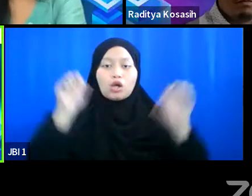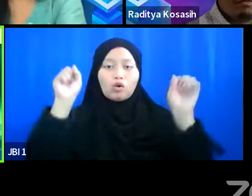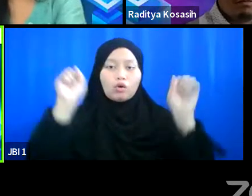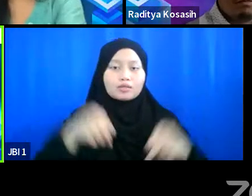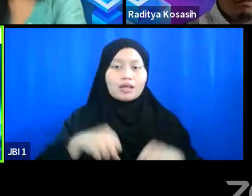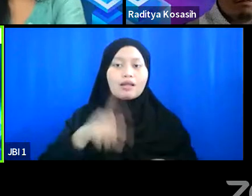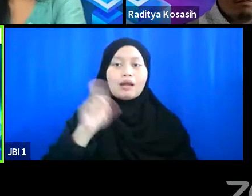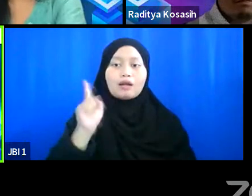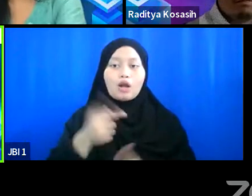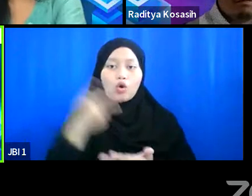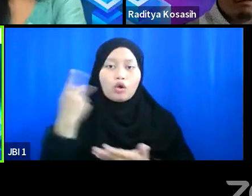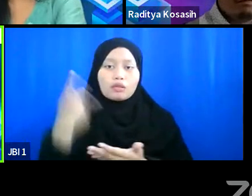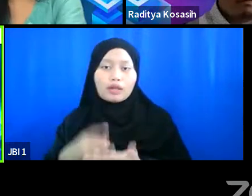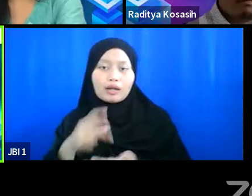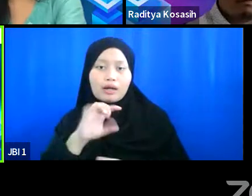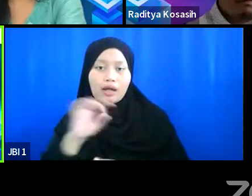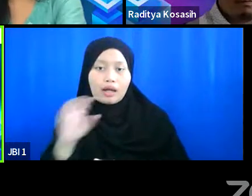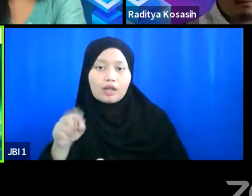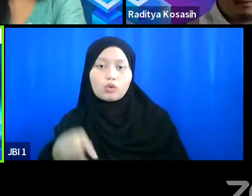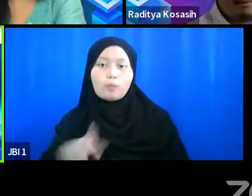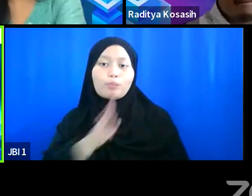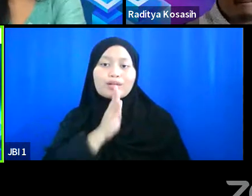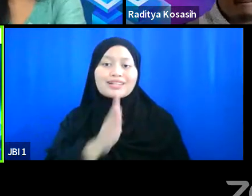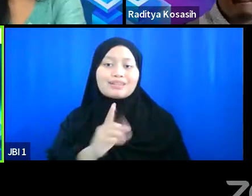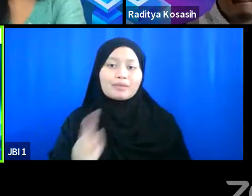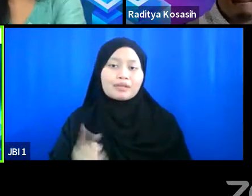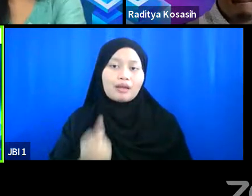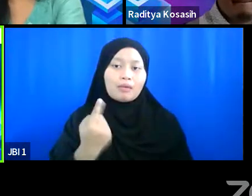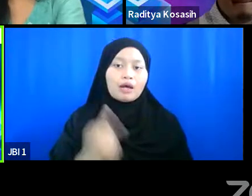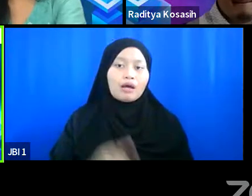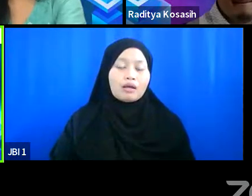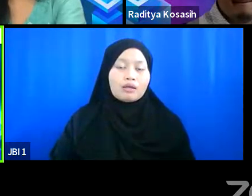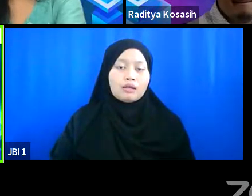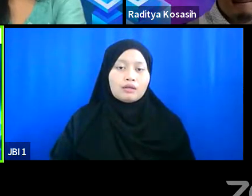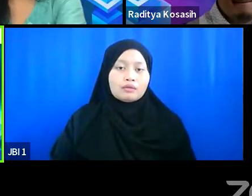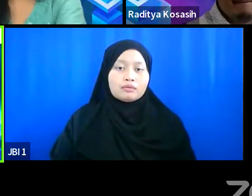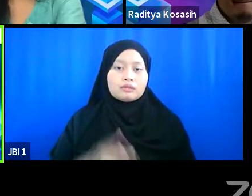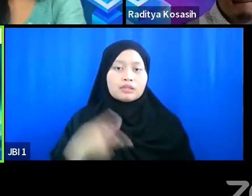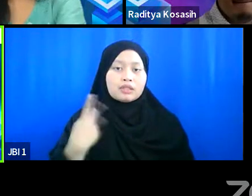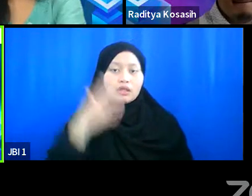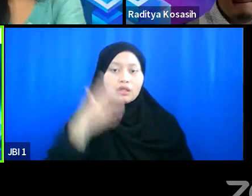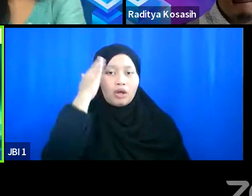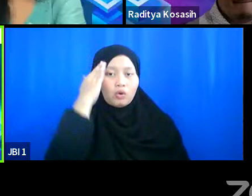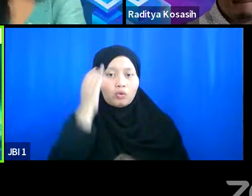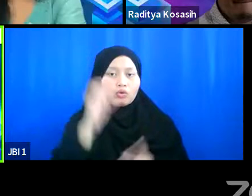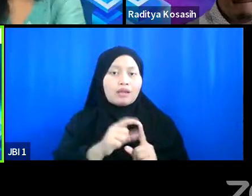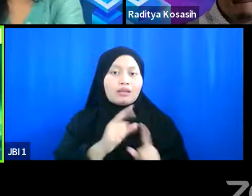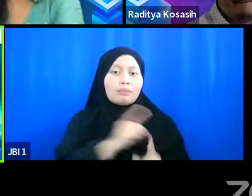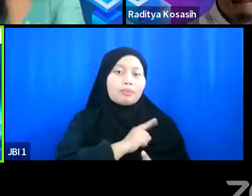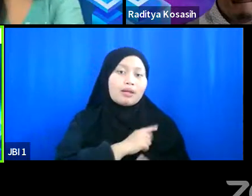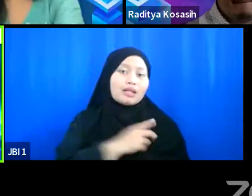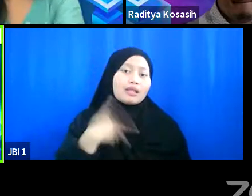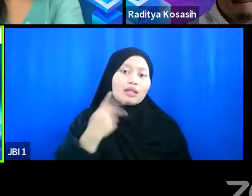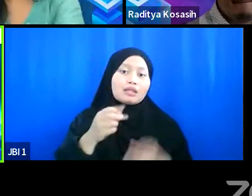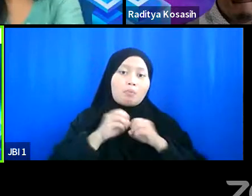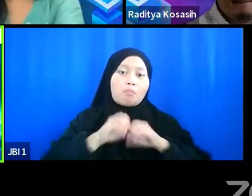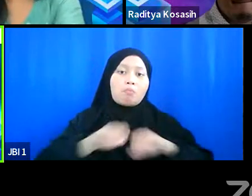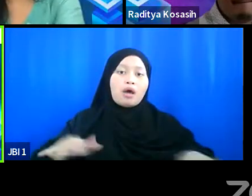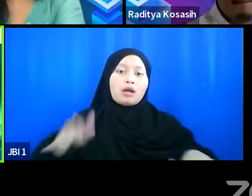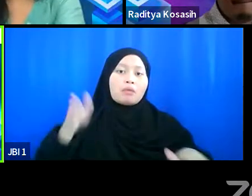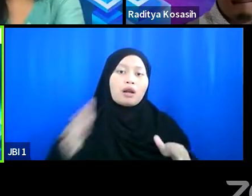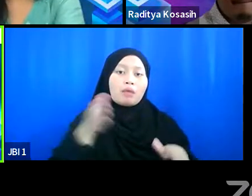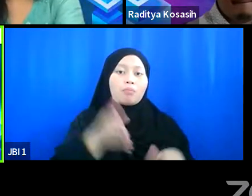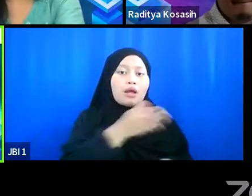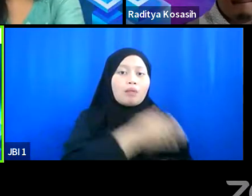disitu Itu pun itu adalah prinsip pertama Karena kita tahu data-data pribadi kita tuh ada dimana-mana tanpa kita